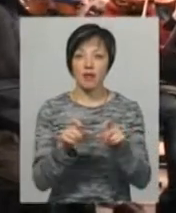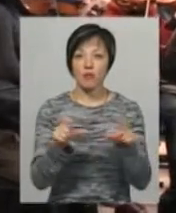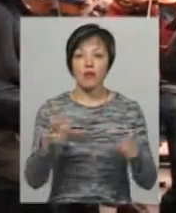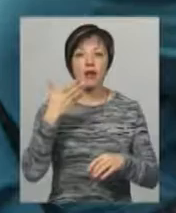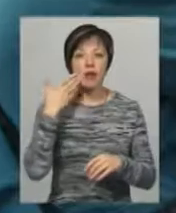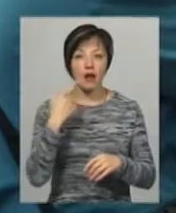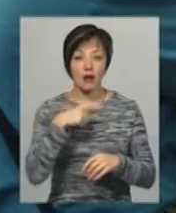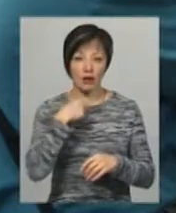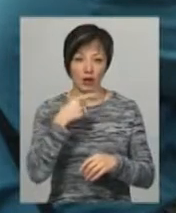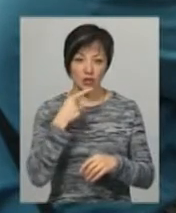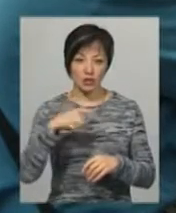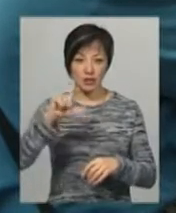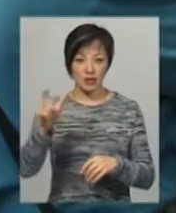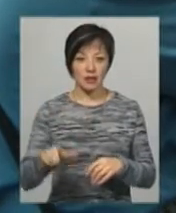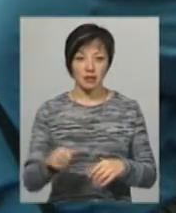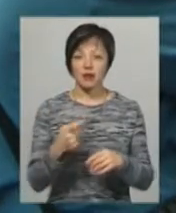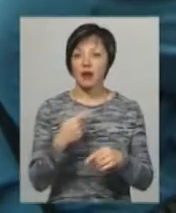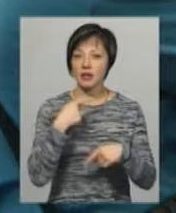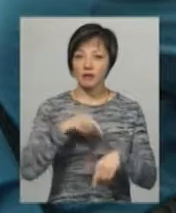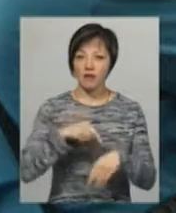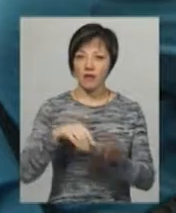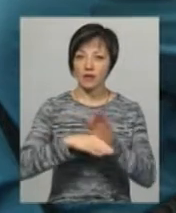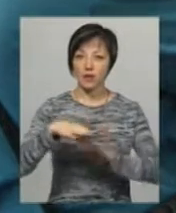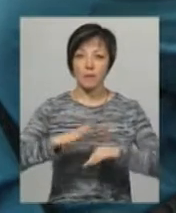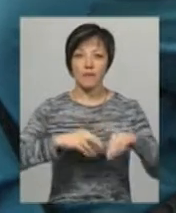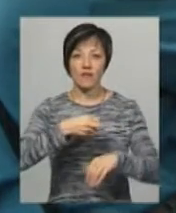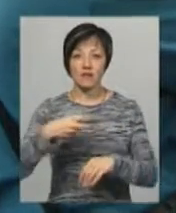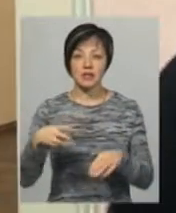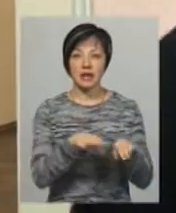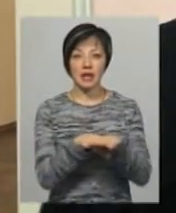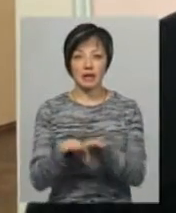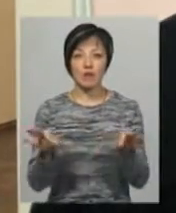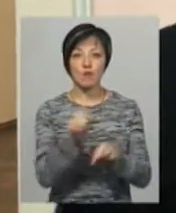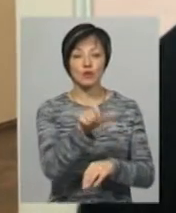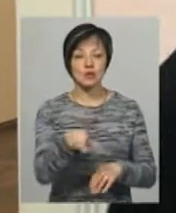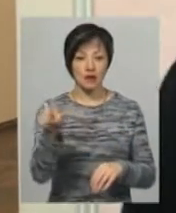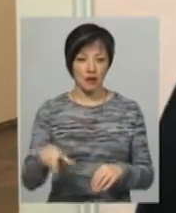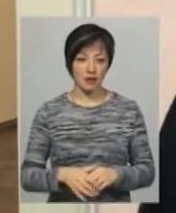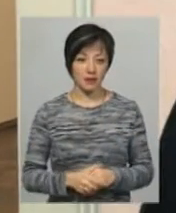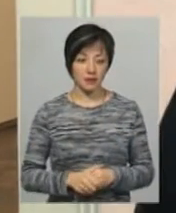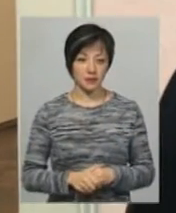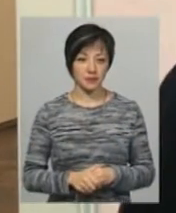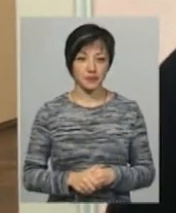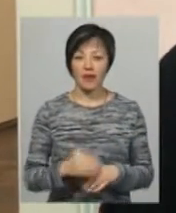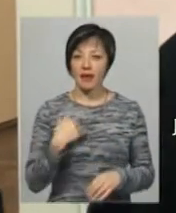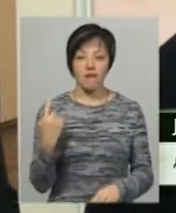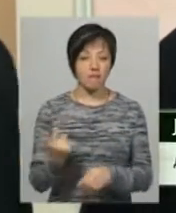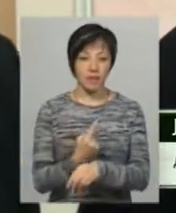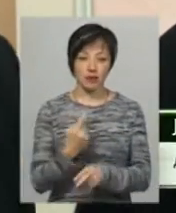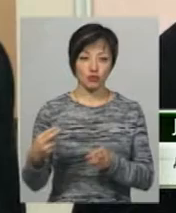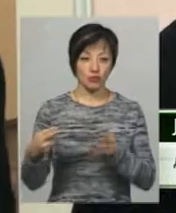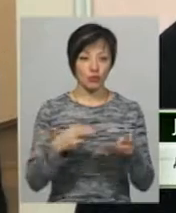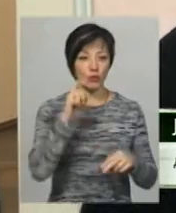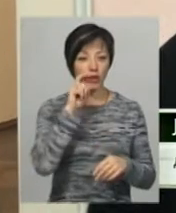легко, каже Лоренцо Кастріота. Говорить, відчувається високий професійний рівень музикантів. It's my first time in Ukraine. Я вперше в